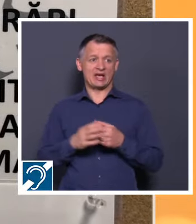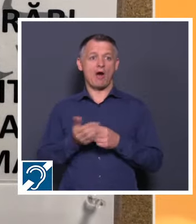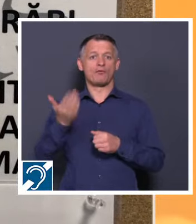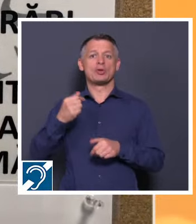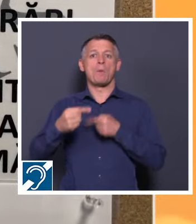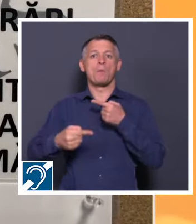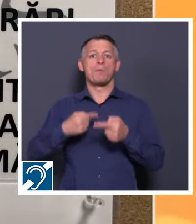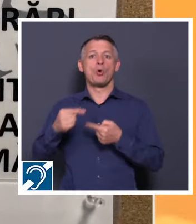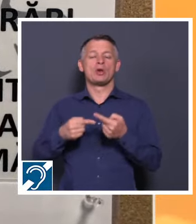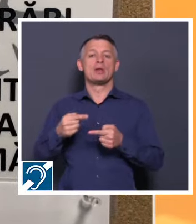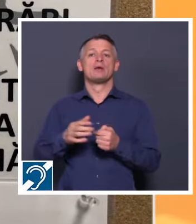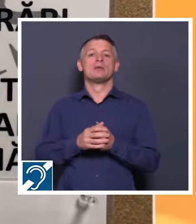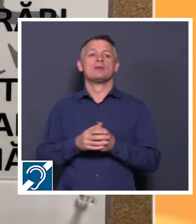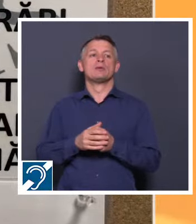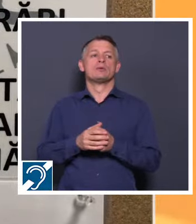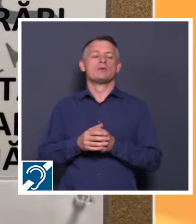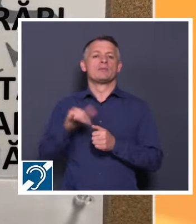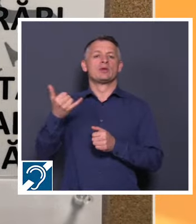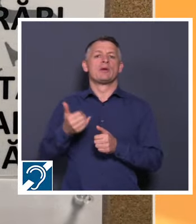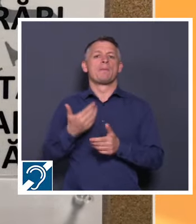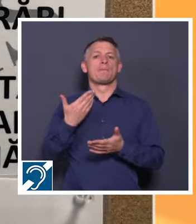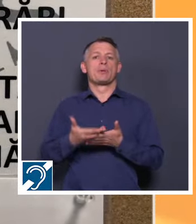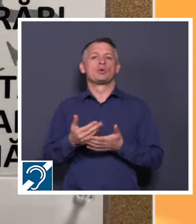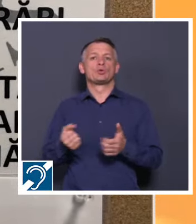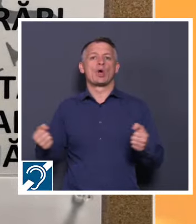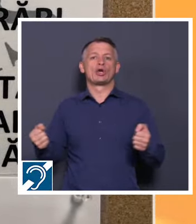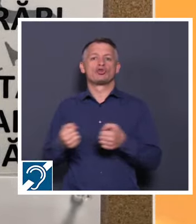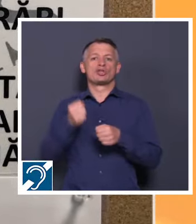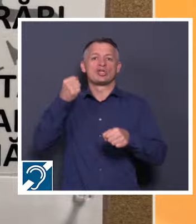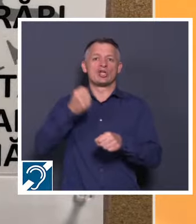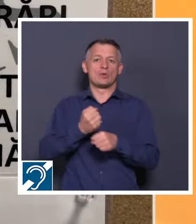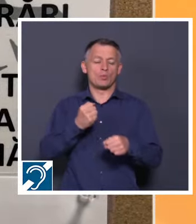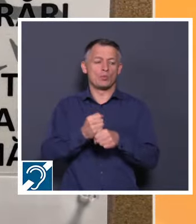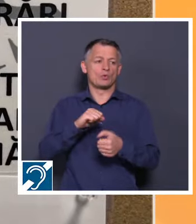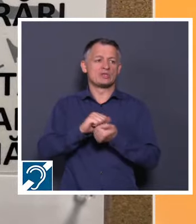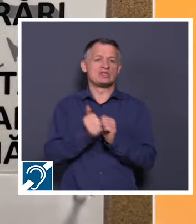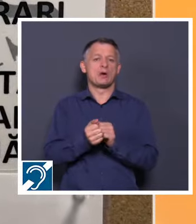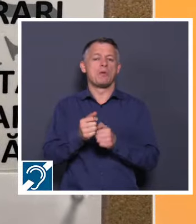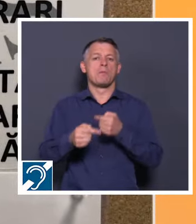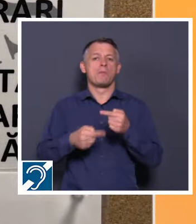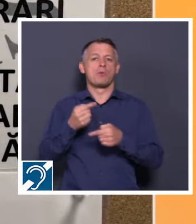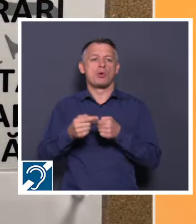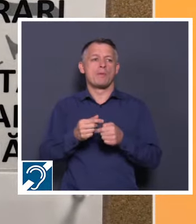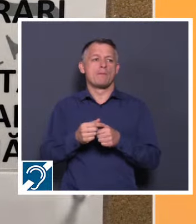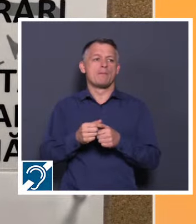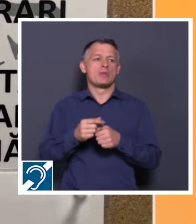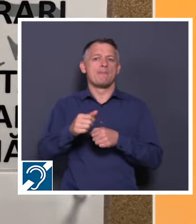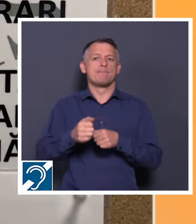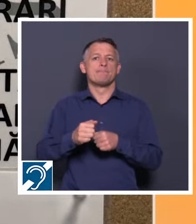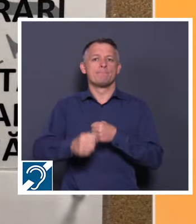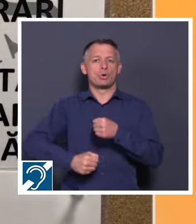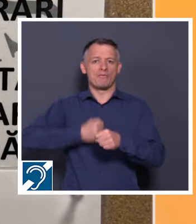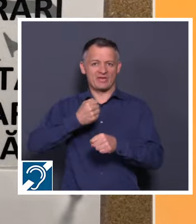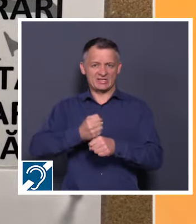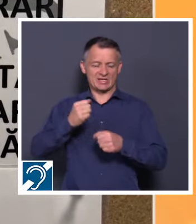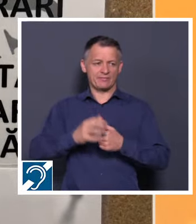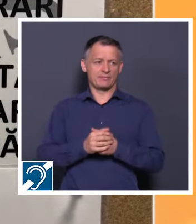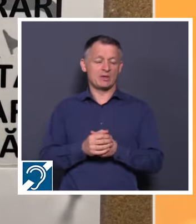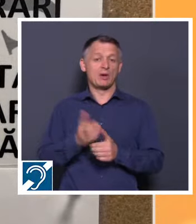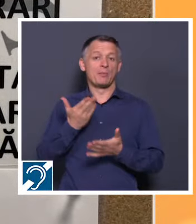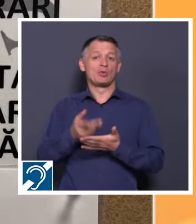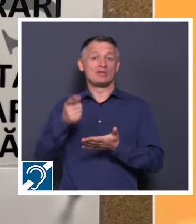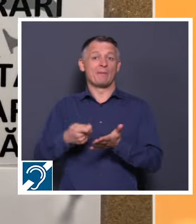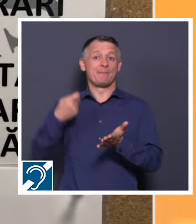bolile profesionale sau accidentele de muncă. De ce? Pentru că pentru acelea se plătea suplimentar